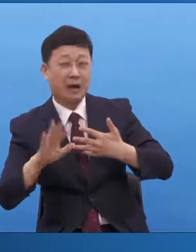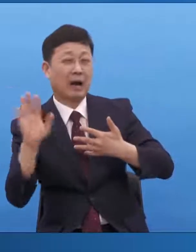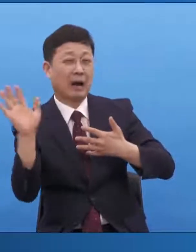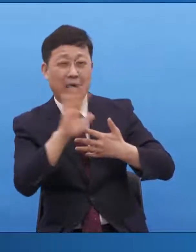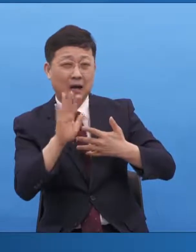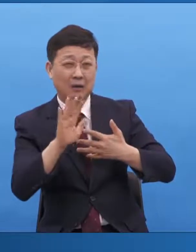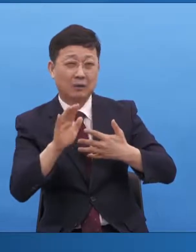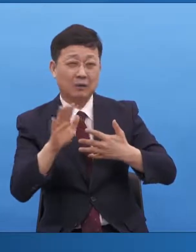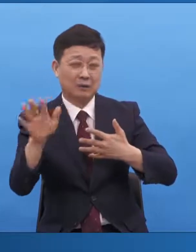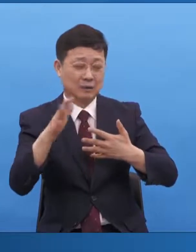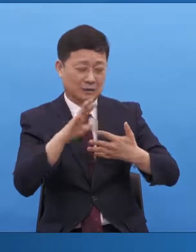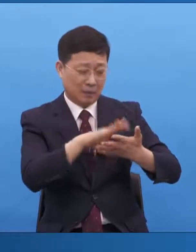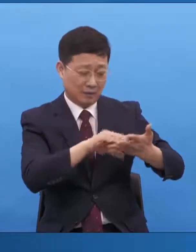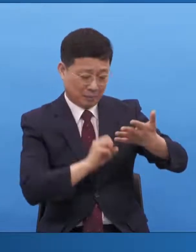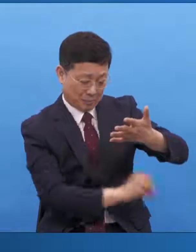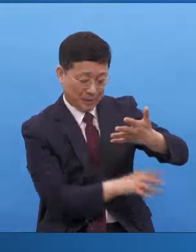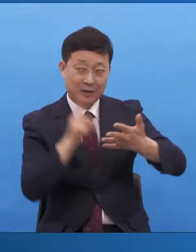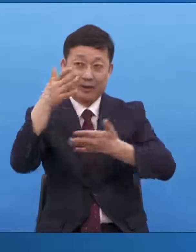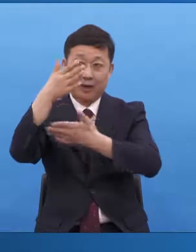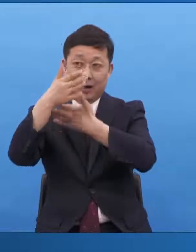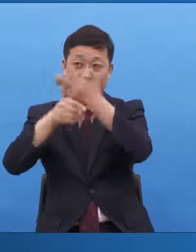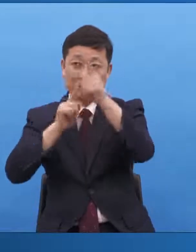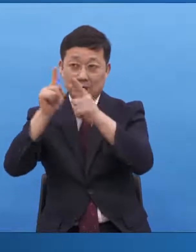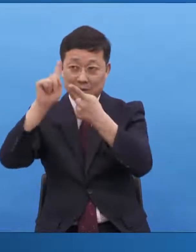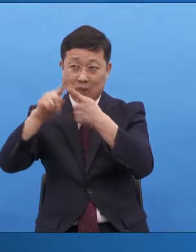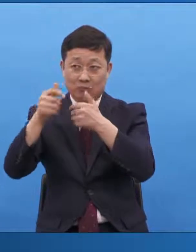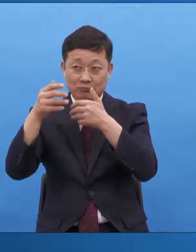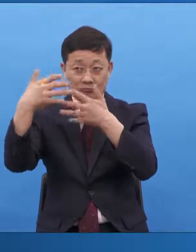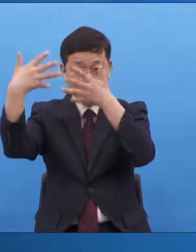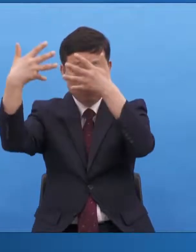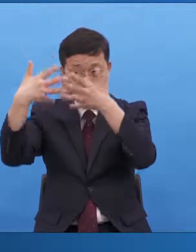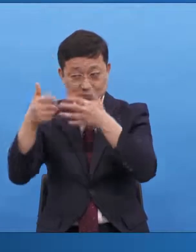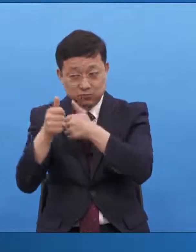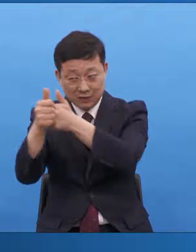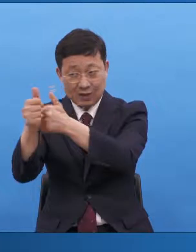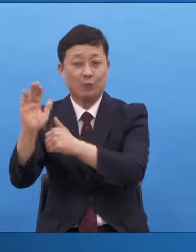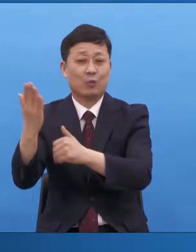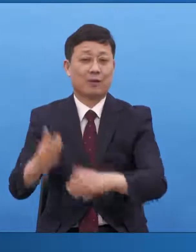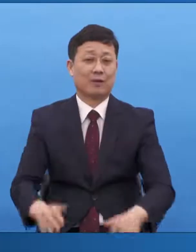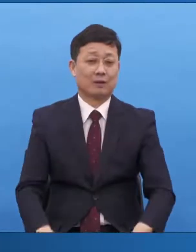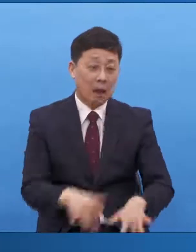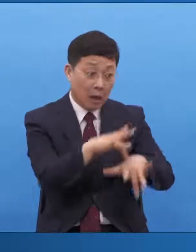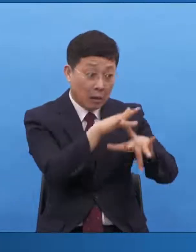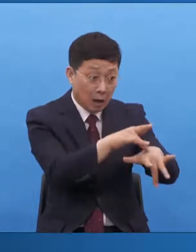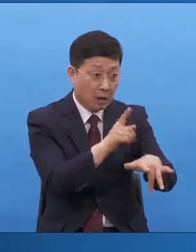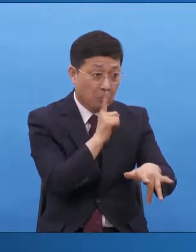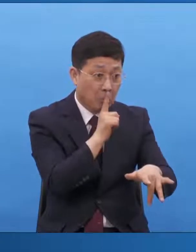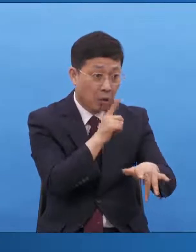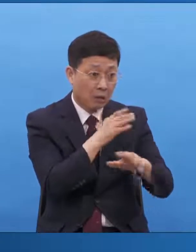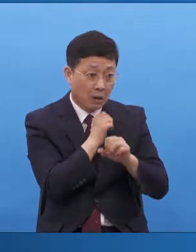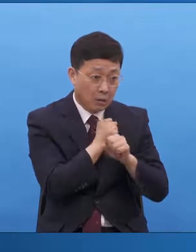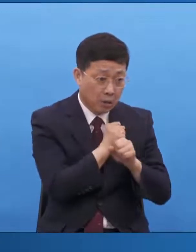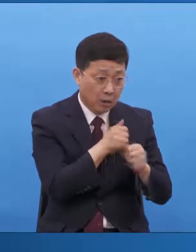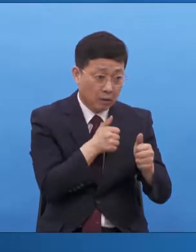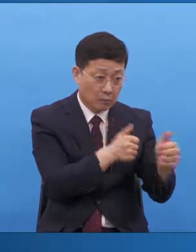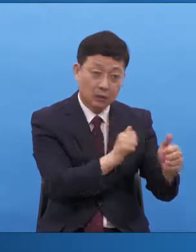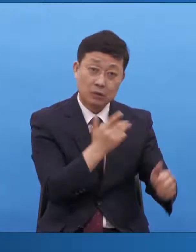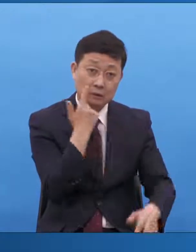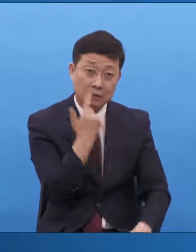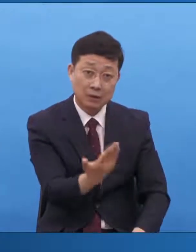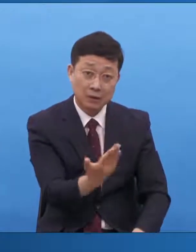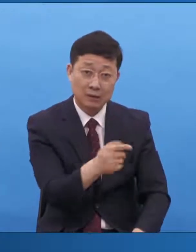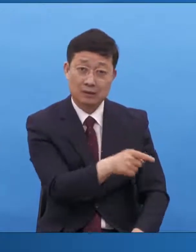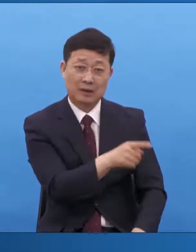내가 마귀 종인데 하나님이 그 마귀 심부름을 우리한테 해준단 말이 아니죠. I think about it, if I'm a servant of Satan, then doesn't mean that God is running that errand for